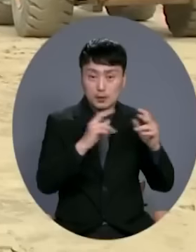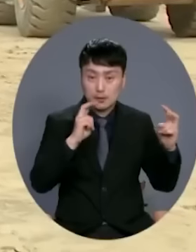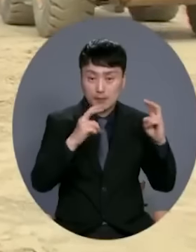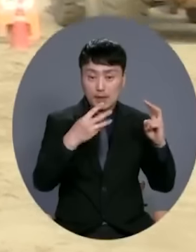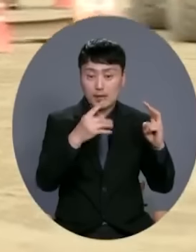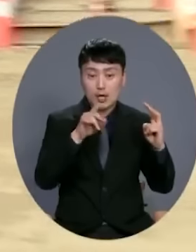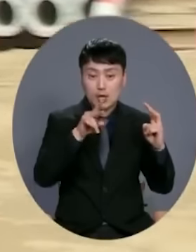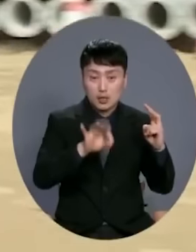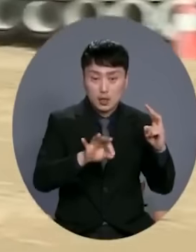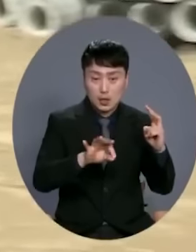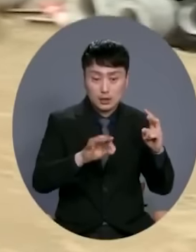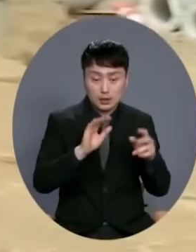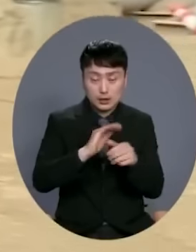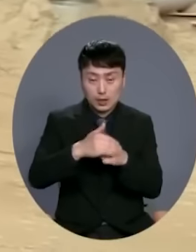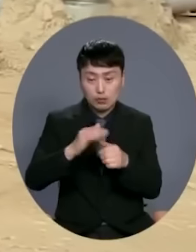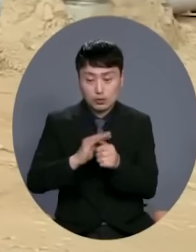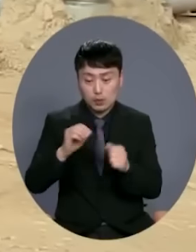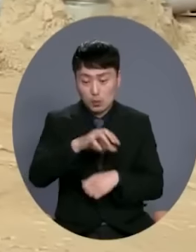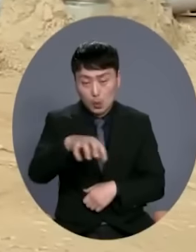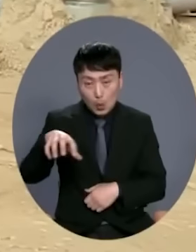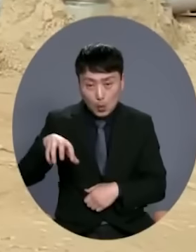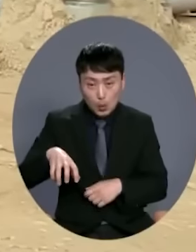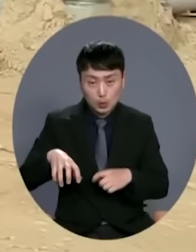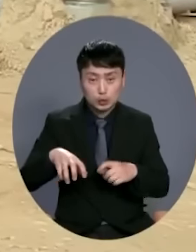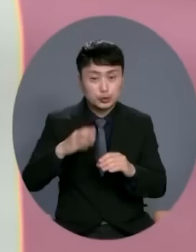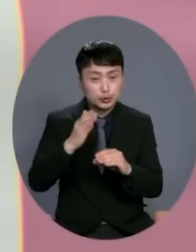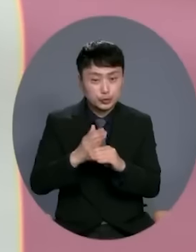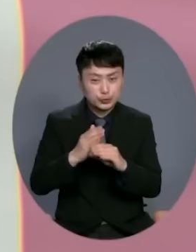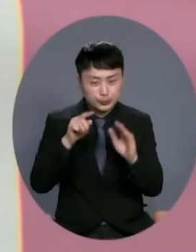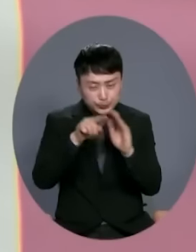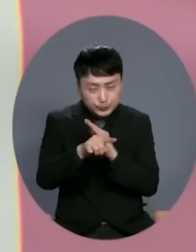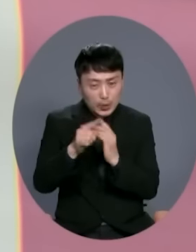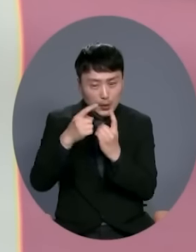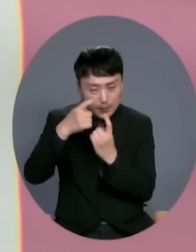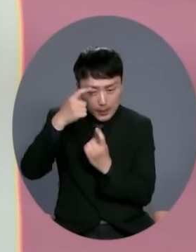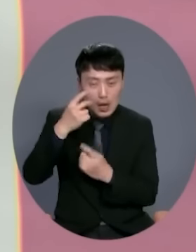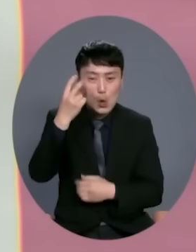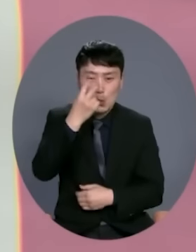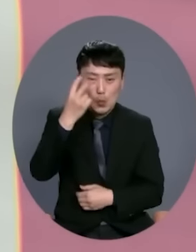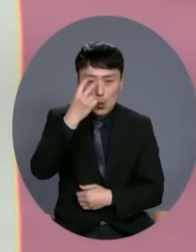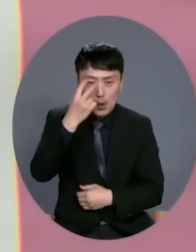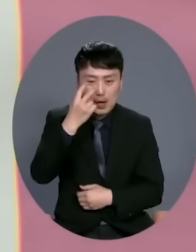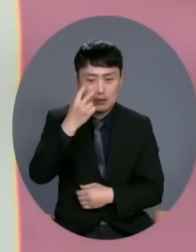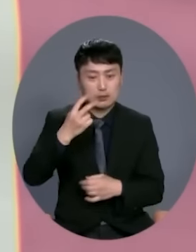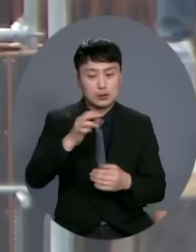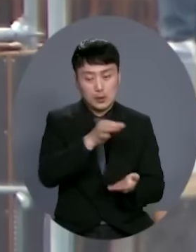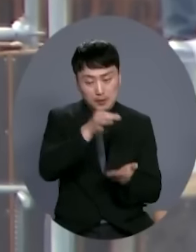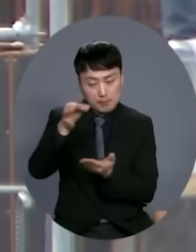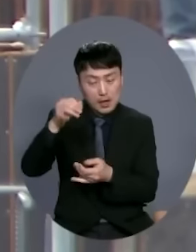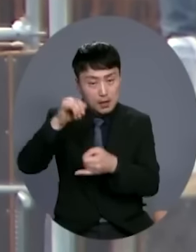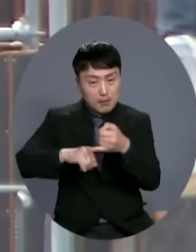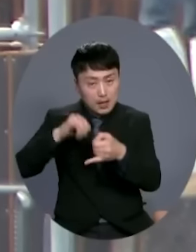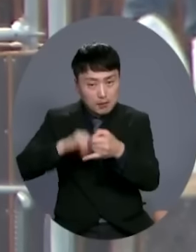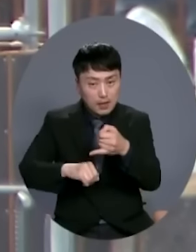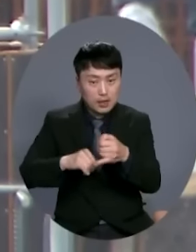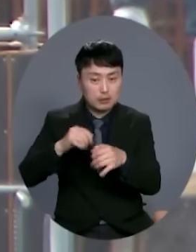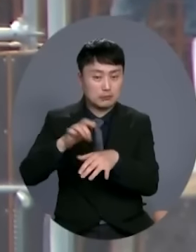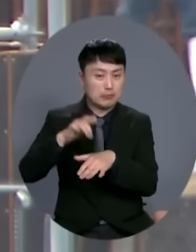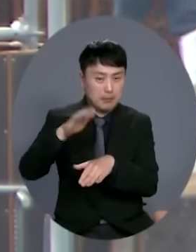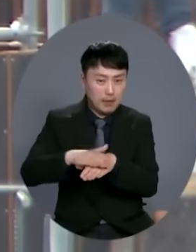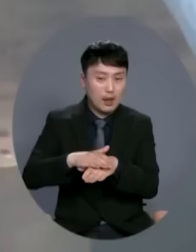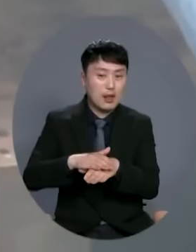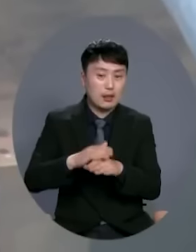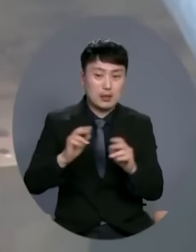포함해 규모가 큰 건설 현장을 중심으로 직접 찾아가 감독하고 상습적, 악의적으로 임금을 체불하는